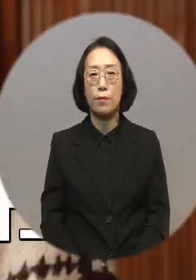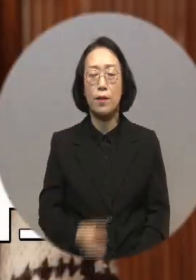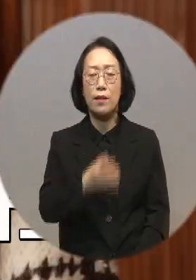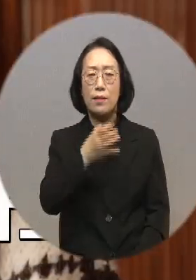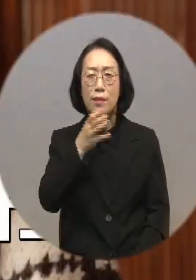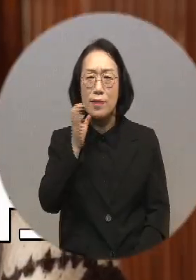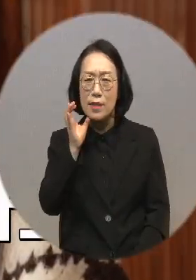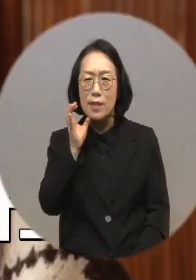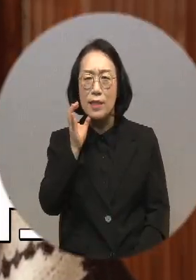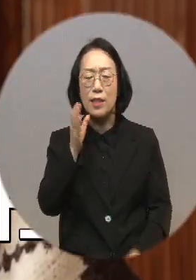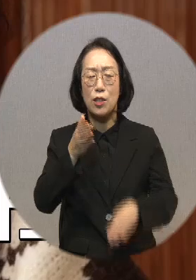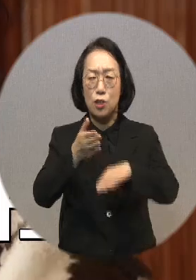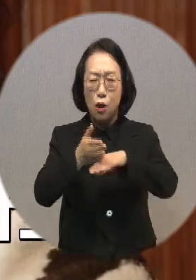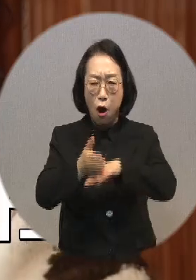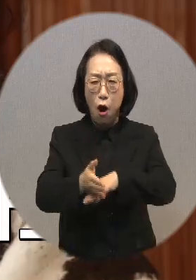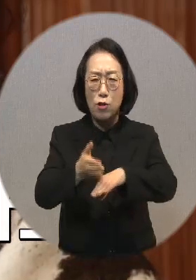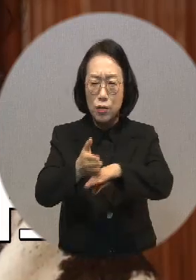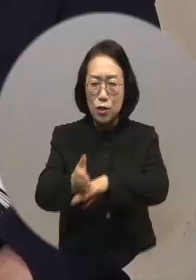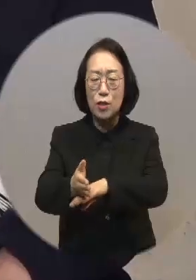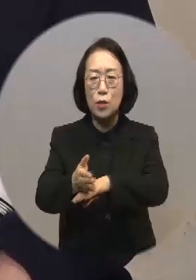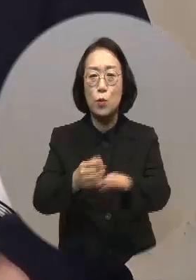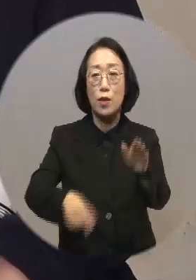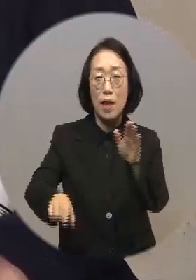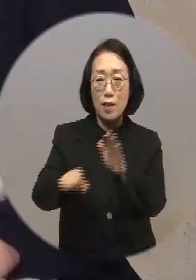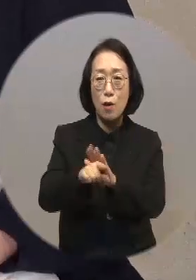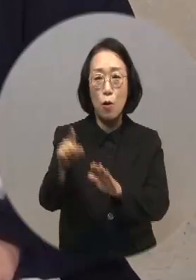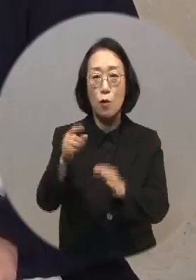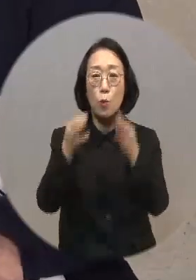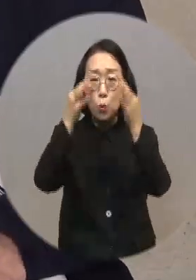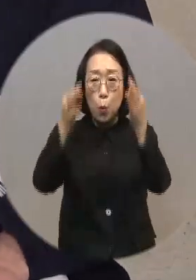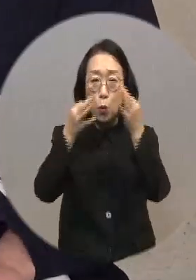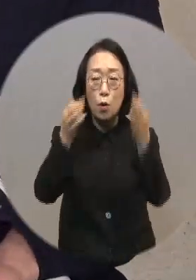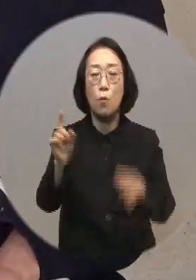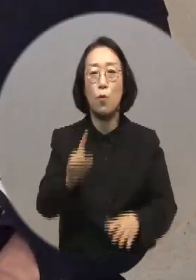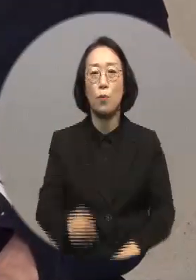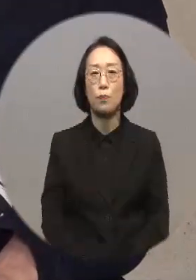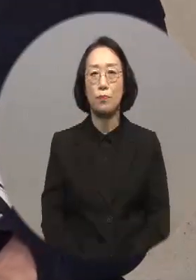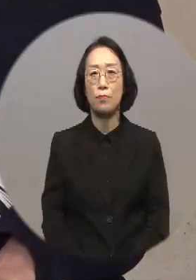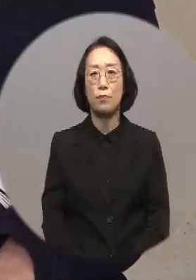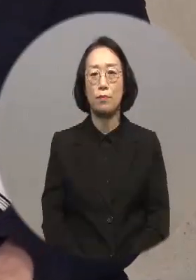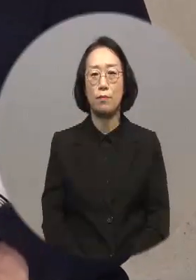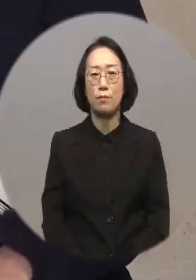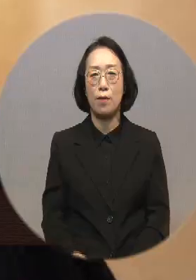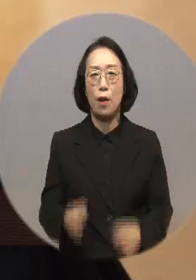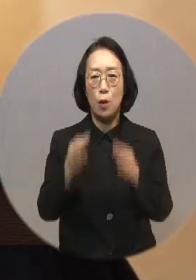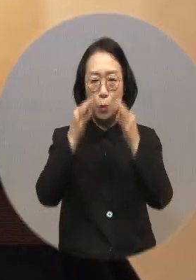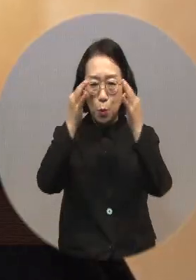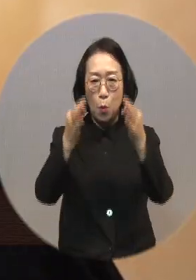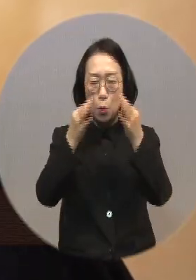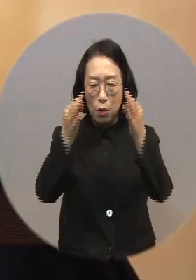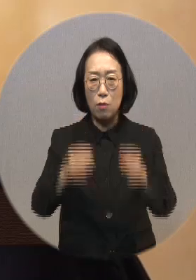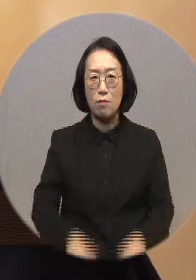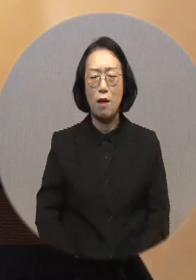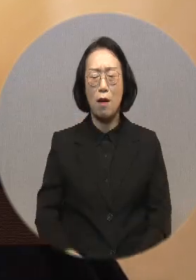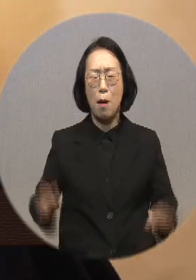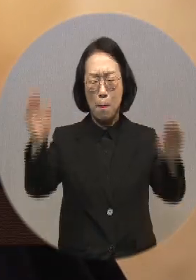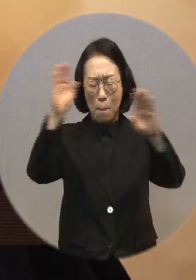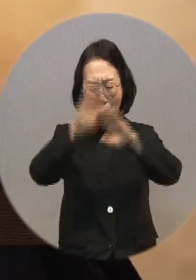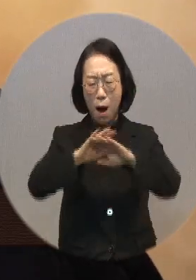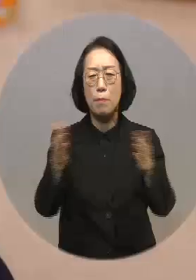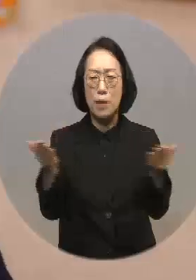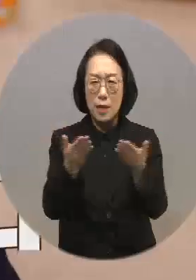천천히 늙기 위해서 어떤 노력을 하시나요? 그런 노력을 하고 있는 것 같지 않아요. 일단 저는 야간 당직을